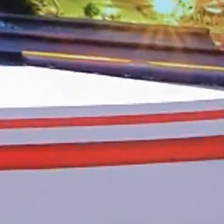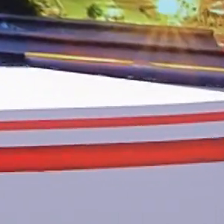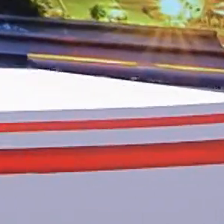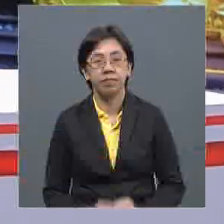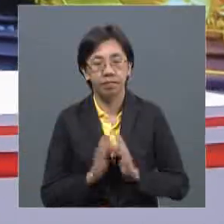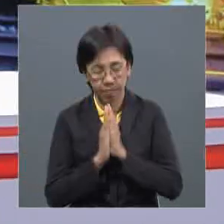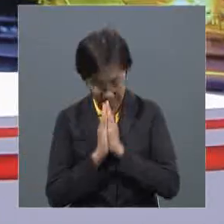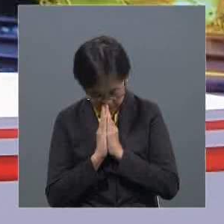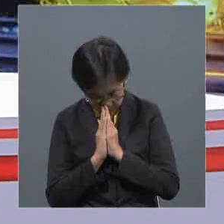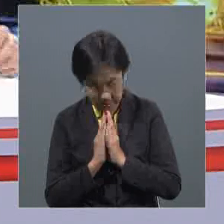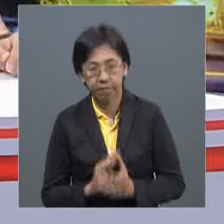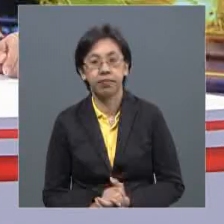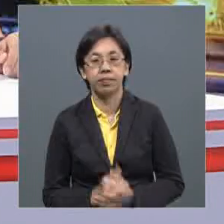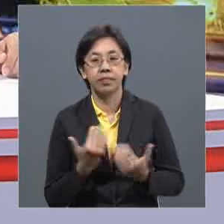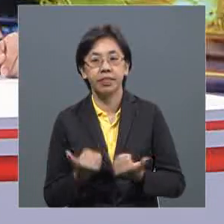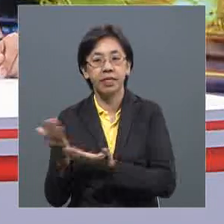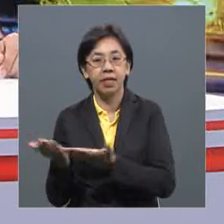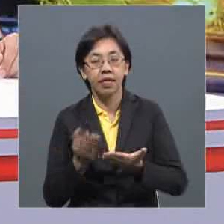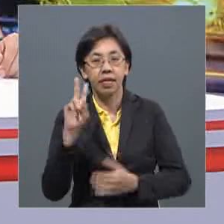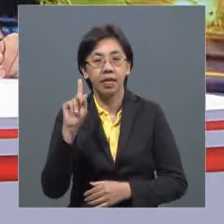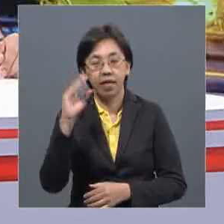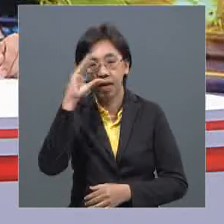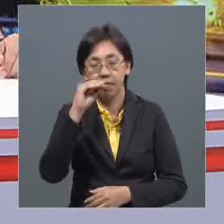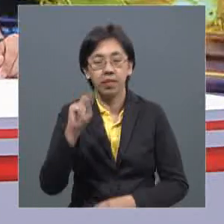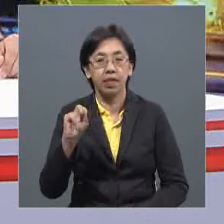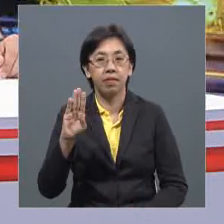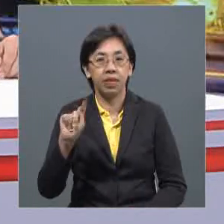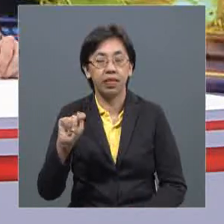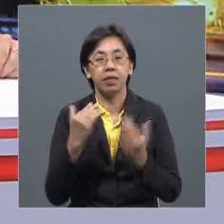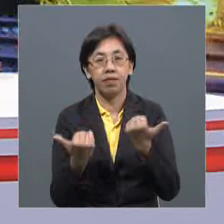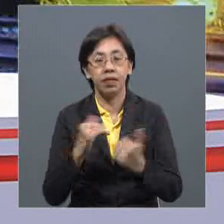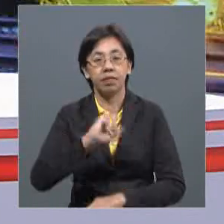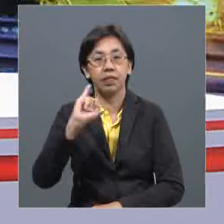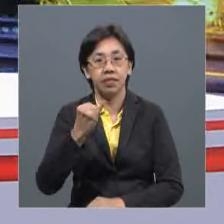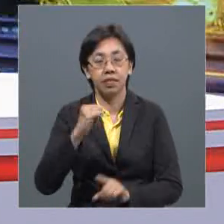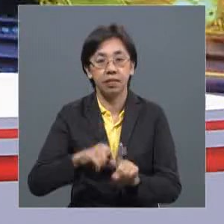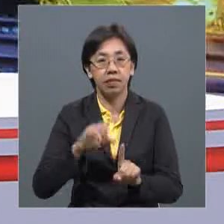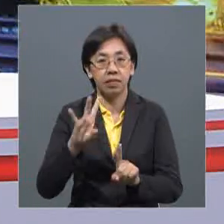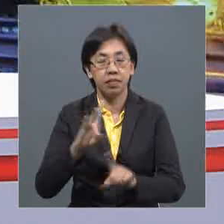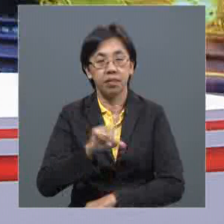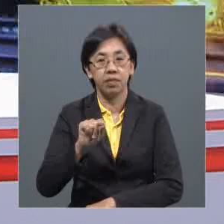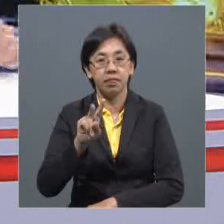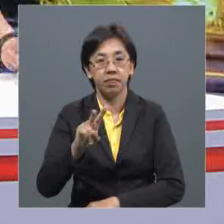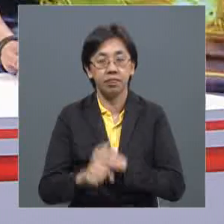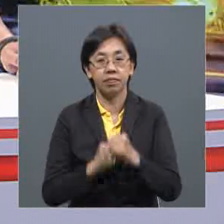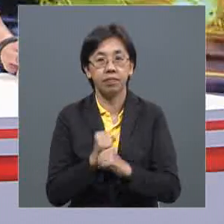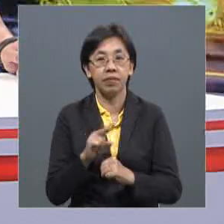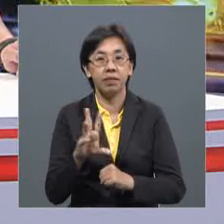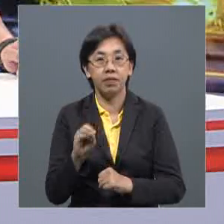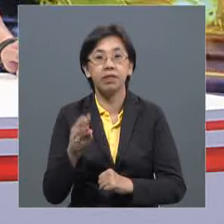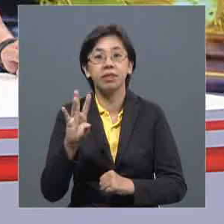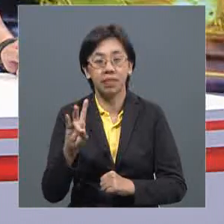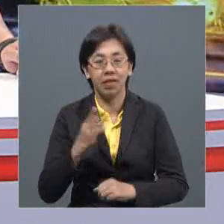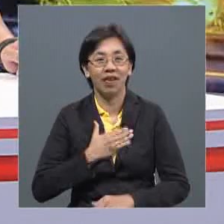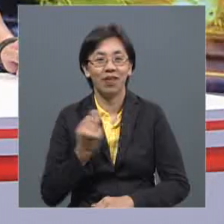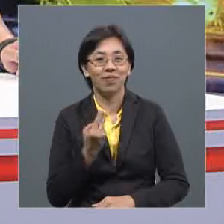สวัสดีครับสวัสดีครับคุณผู้ชมต้อนรับเข้าสู่ข่าวค่ำ NBTนวสนะครับจันทร์ 22กรกฎาคม 2567ค่ำนี้อยู่กับคุณสา